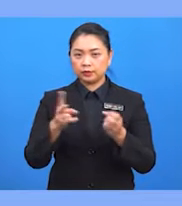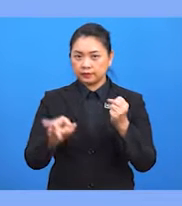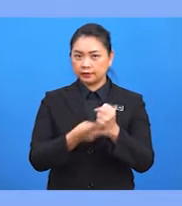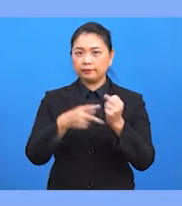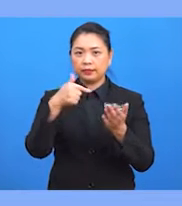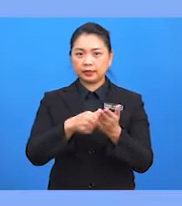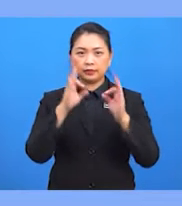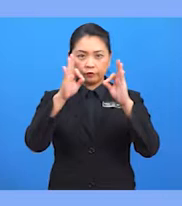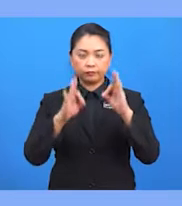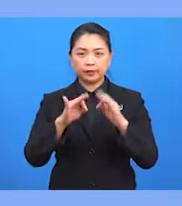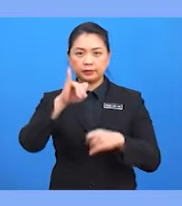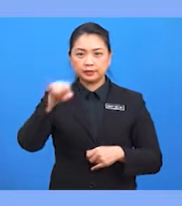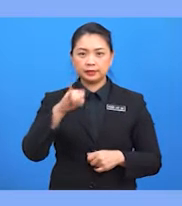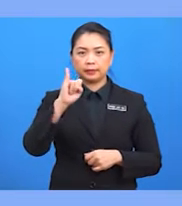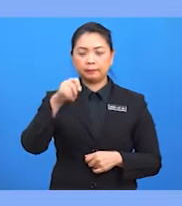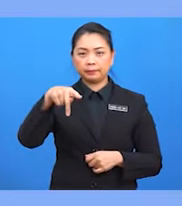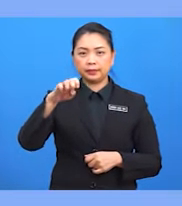JPEG.